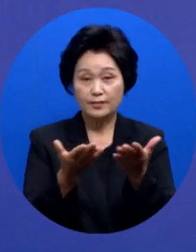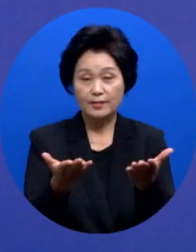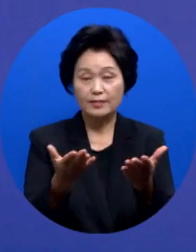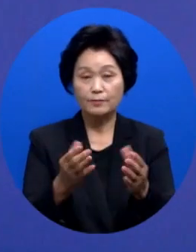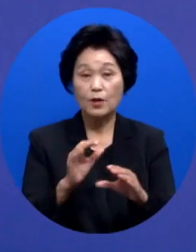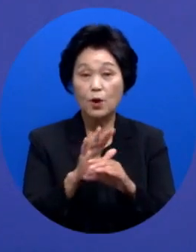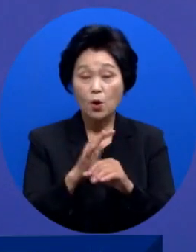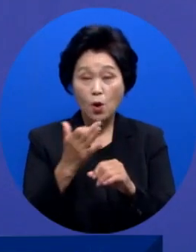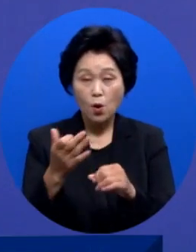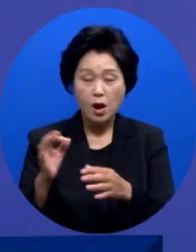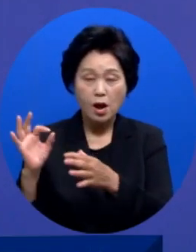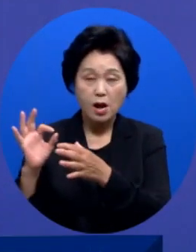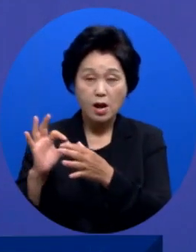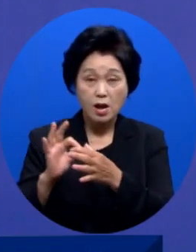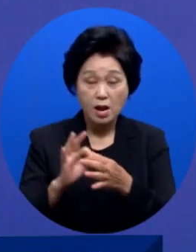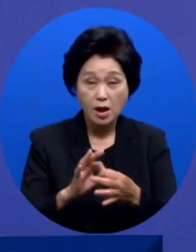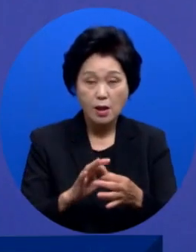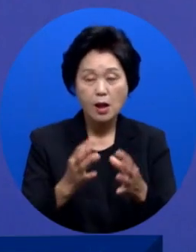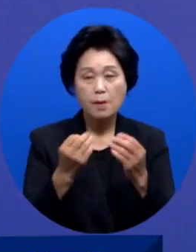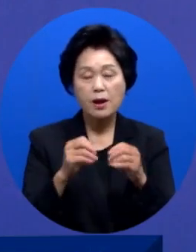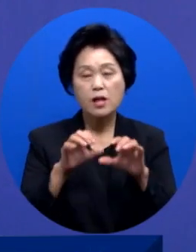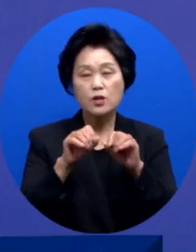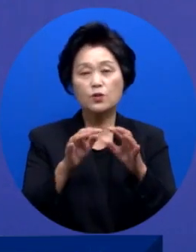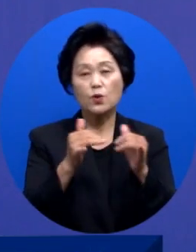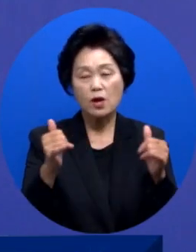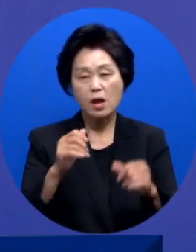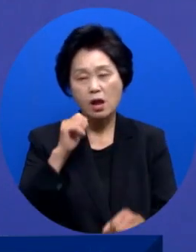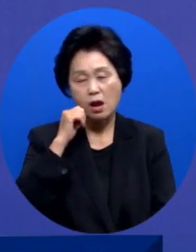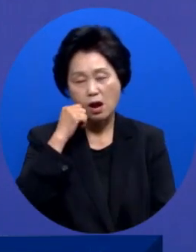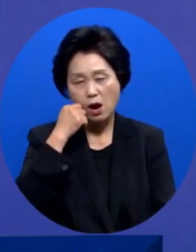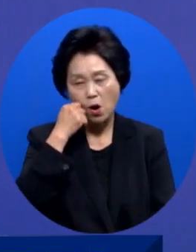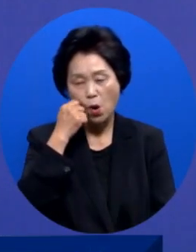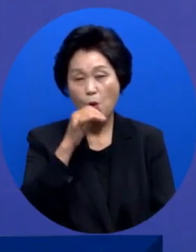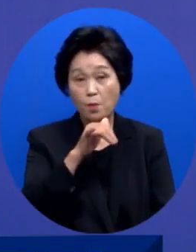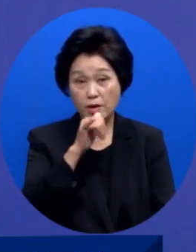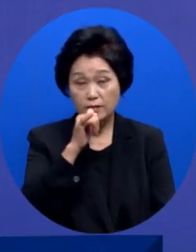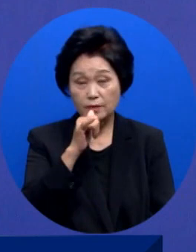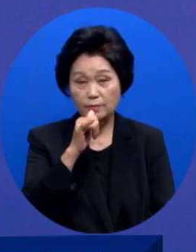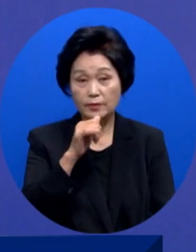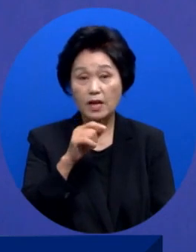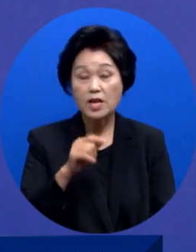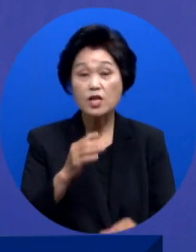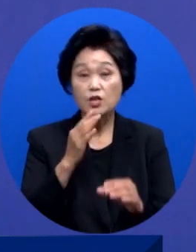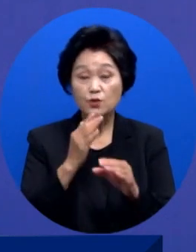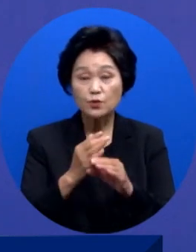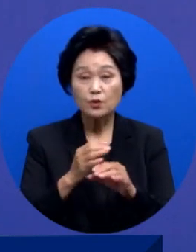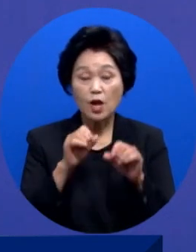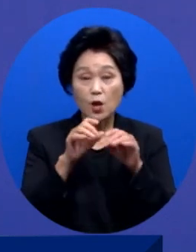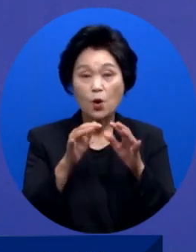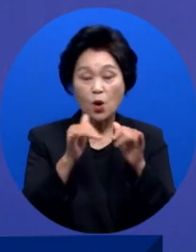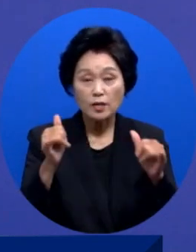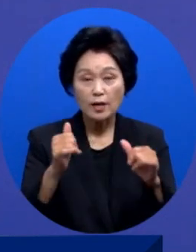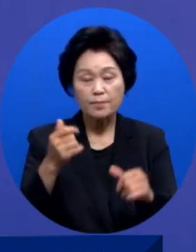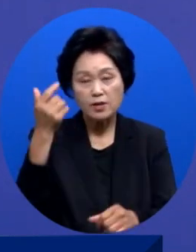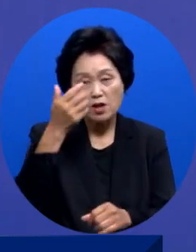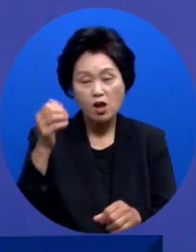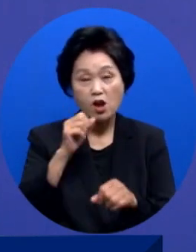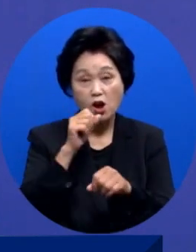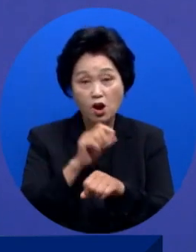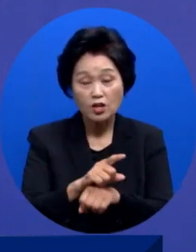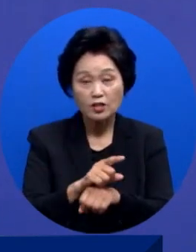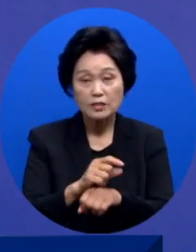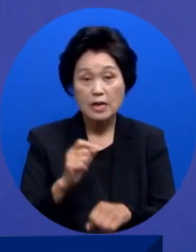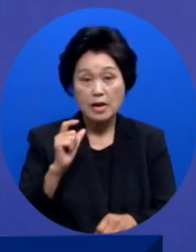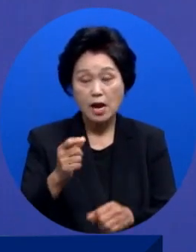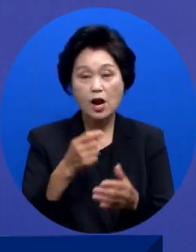코로나 장기 바로 많은 선교사들이 어려운 시기를 보내고 있습니다 이런 가운데 선교사들의 영성 강화와 교재를 위해 마련된